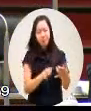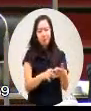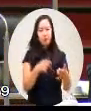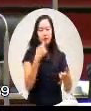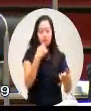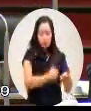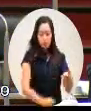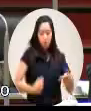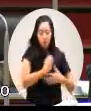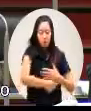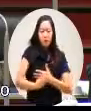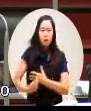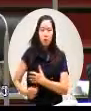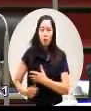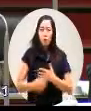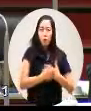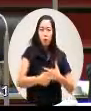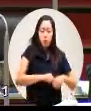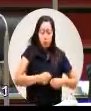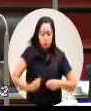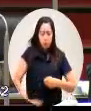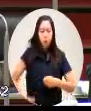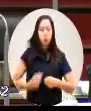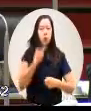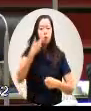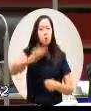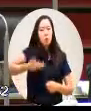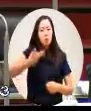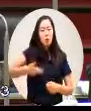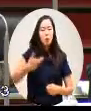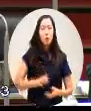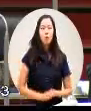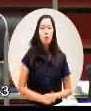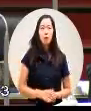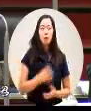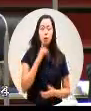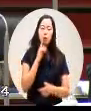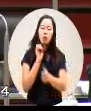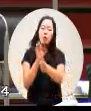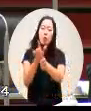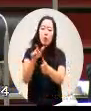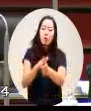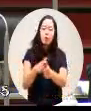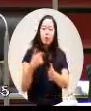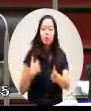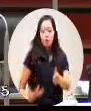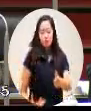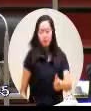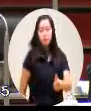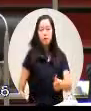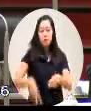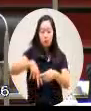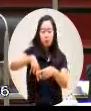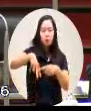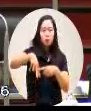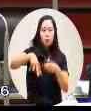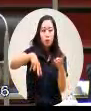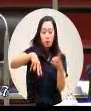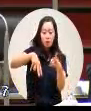伊自身的难保啊。伊会讲哦，我做艰苦是毋是？你个脚铐棒甲我铐，无要出小